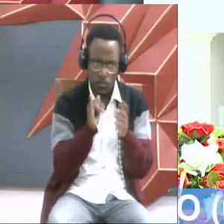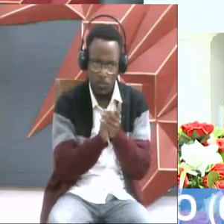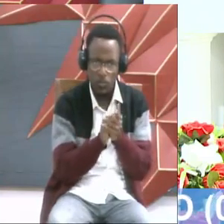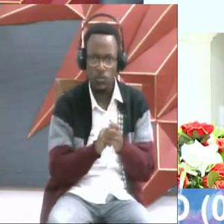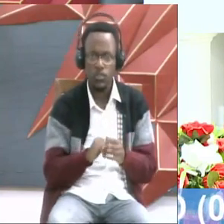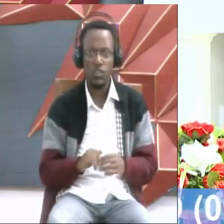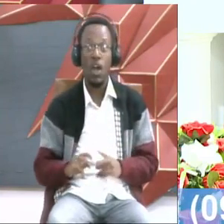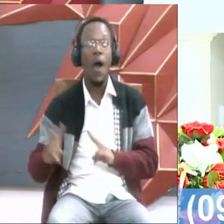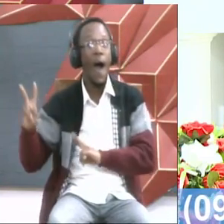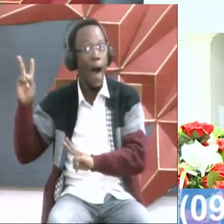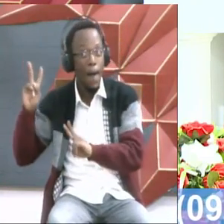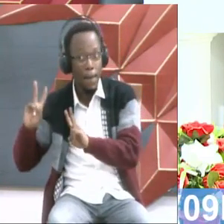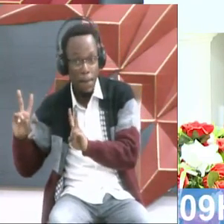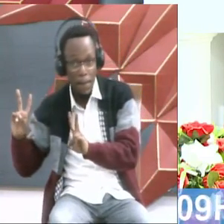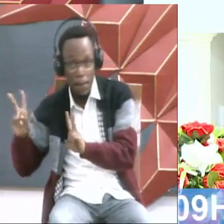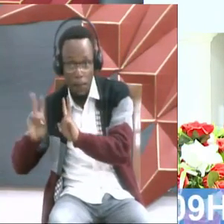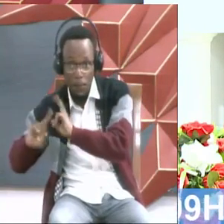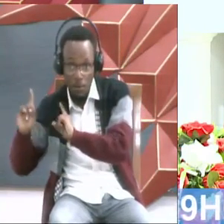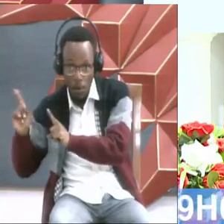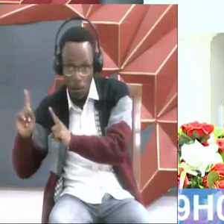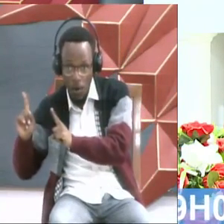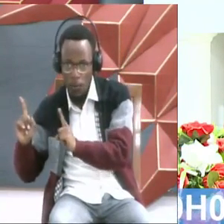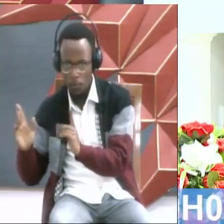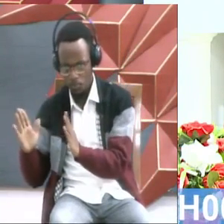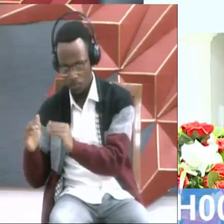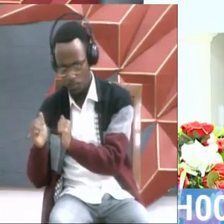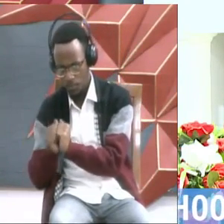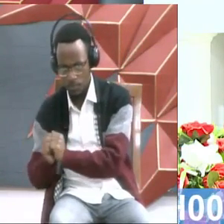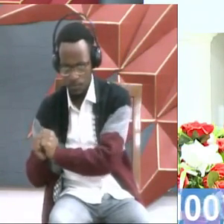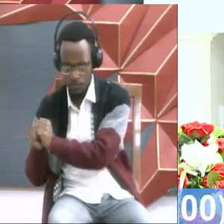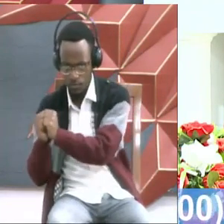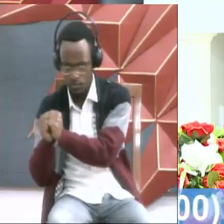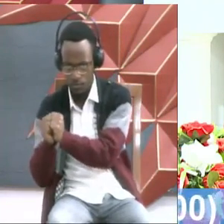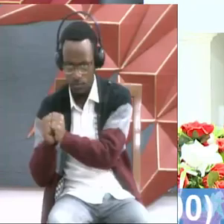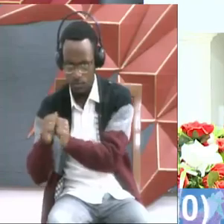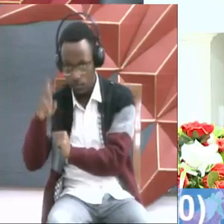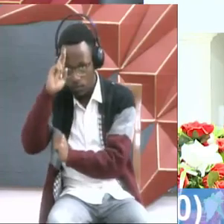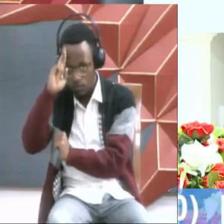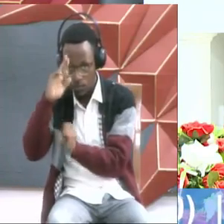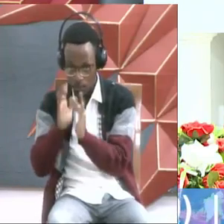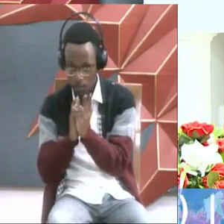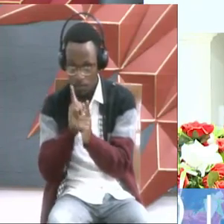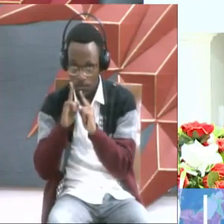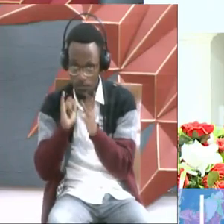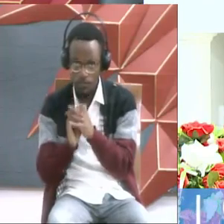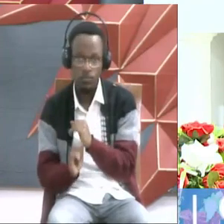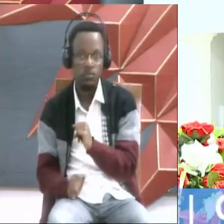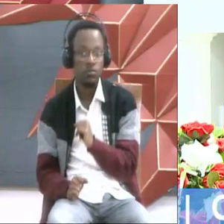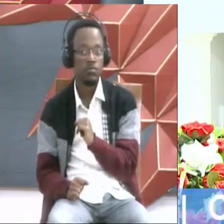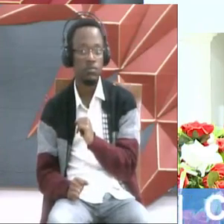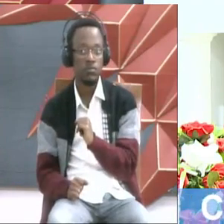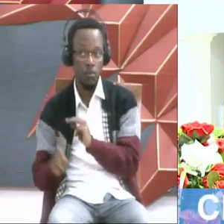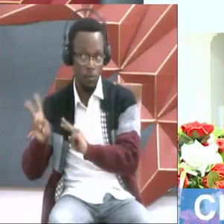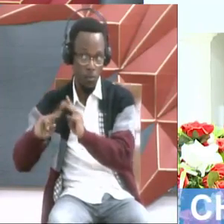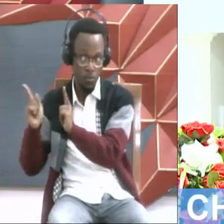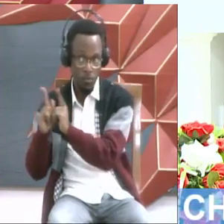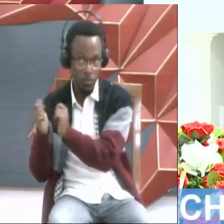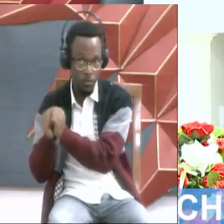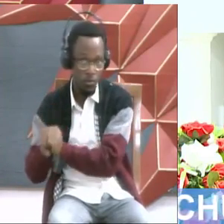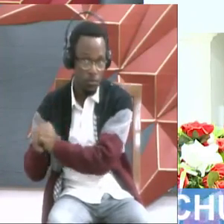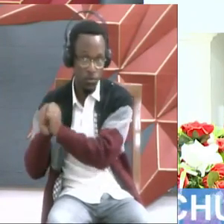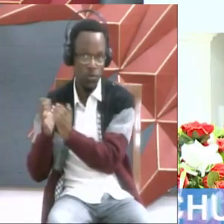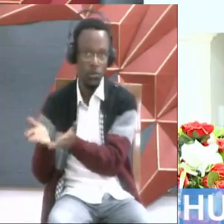Bible dit, ils étaient assemblés ensemble dans un même lieu. C'est ce que la Bible dit. Ils